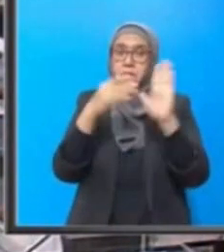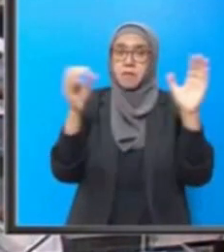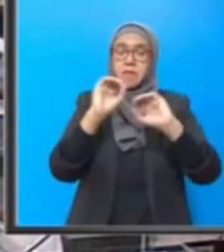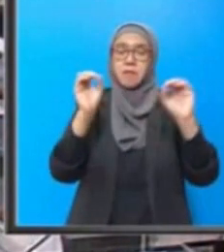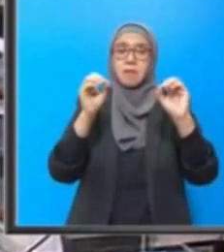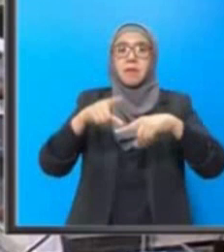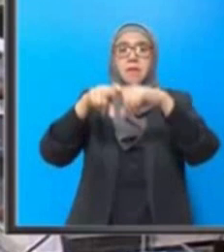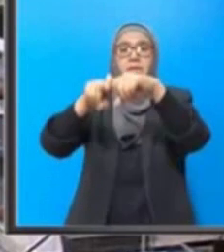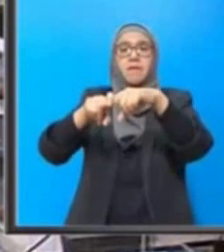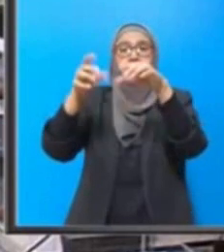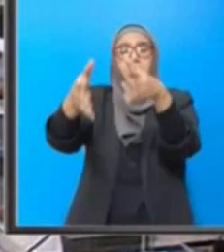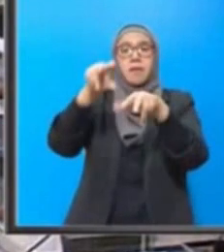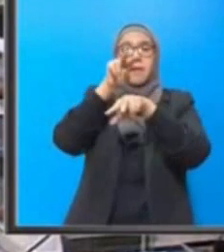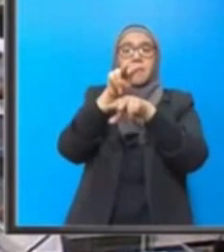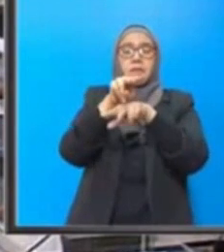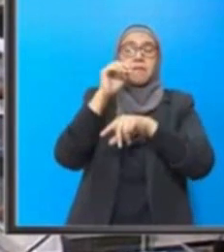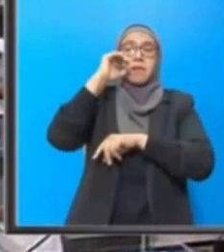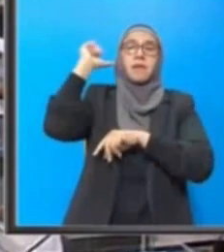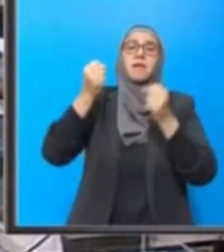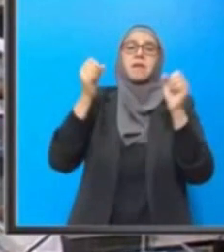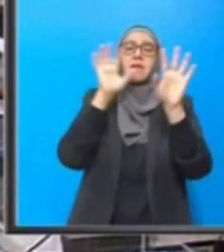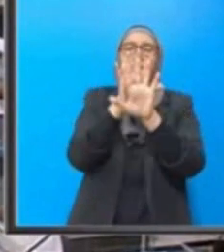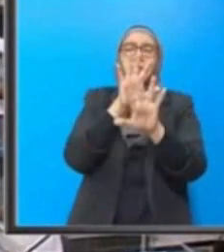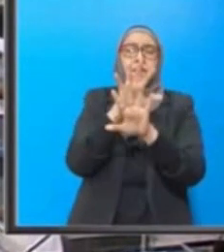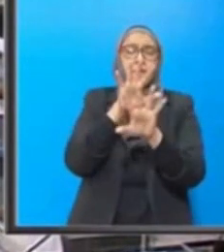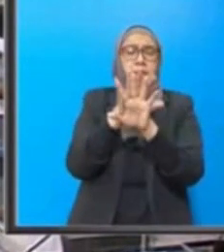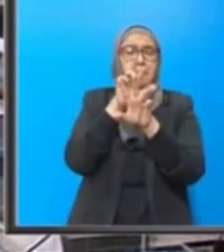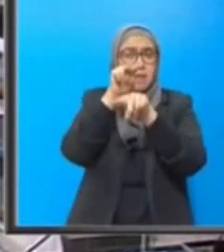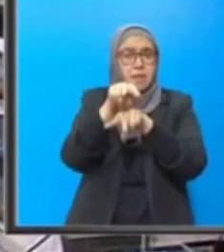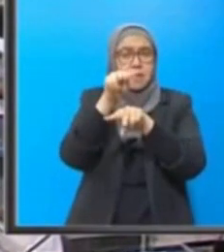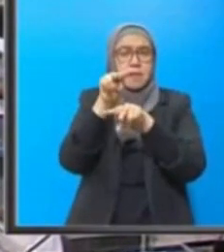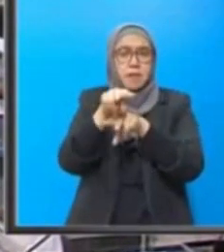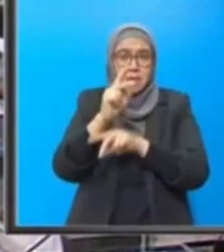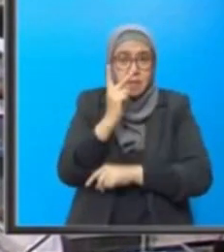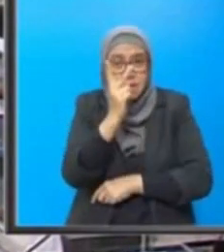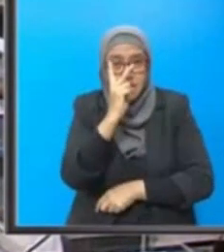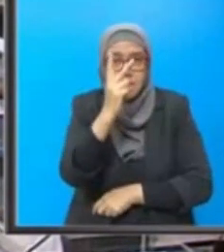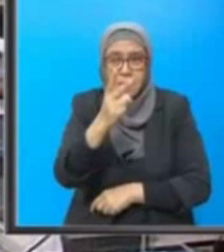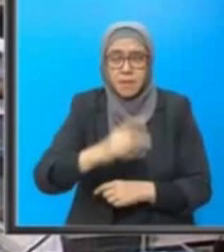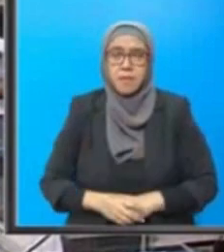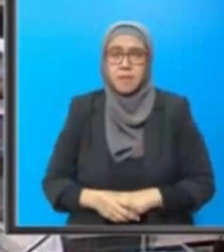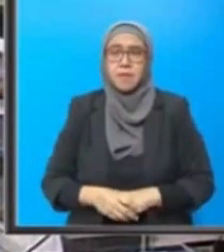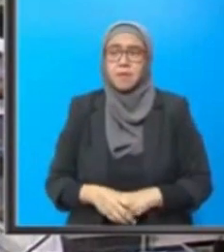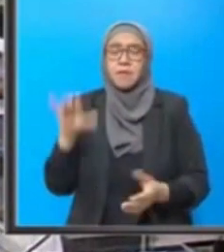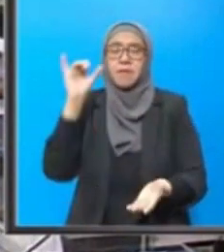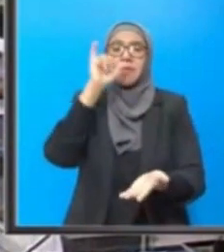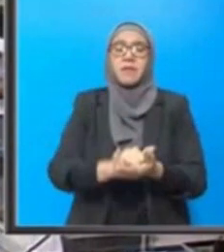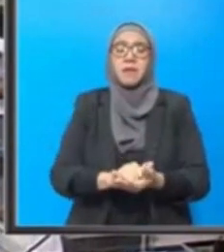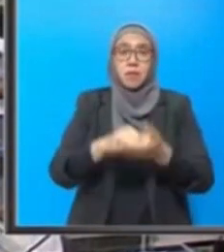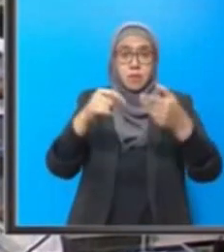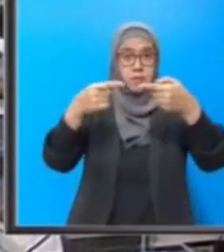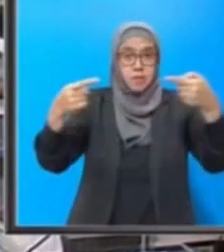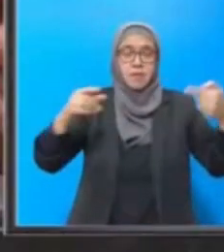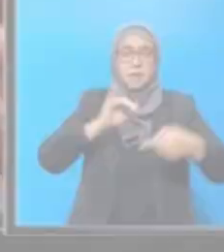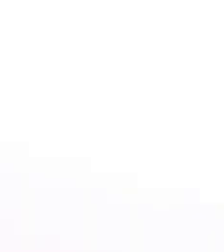saksi semalam kita ada ramai saksi yang telah Mbah tapi ini tapi itu itu kemudian saya keputusan